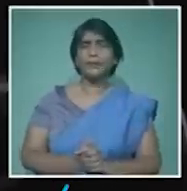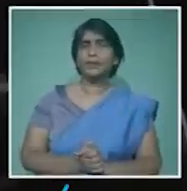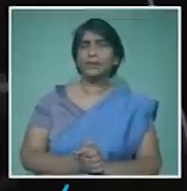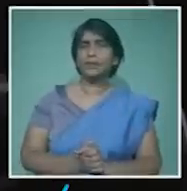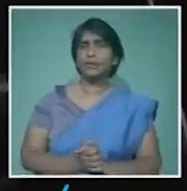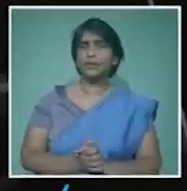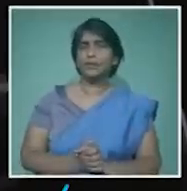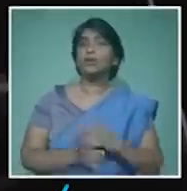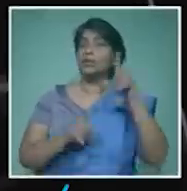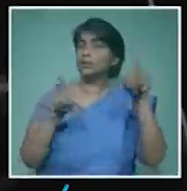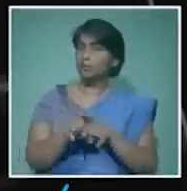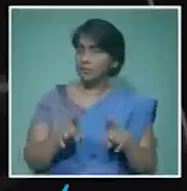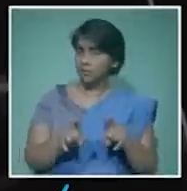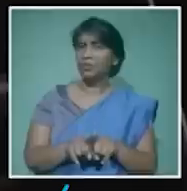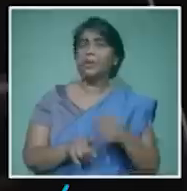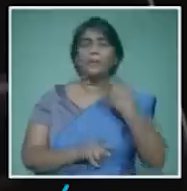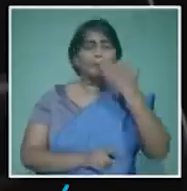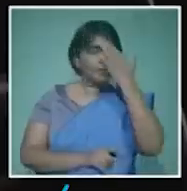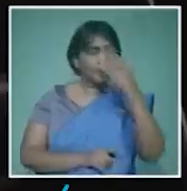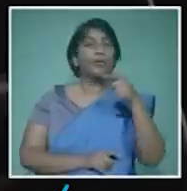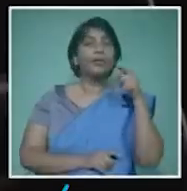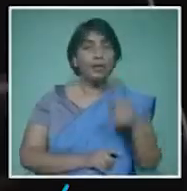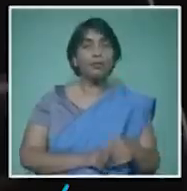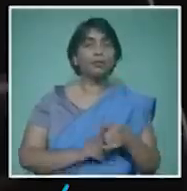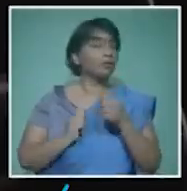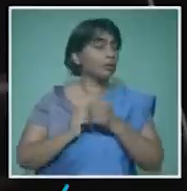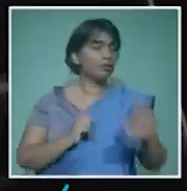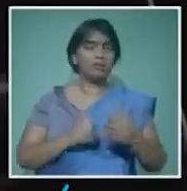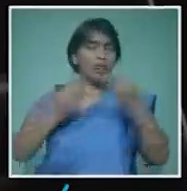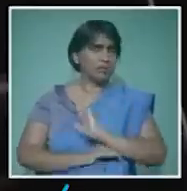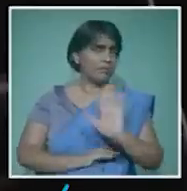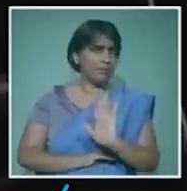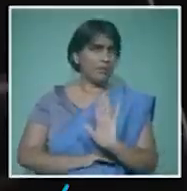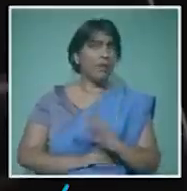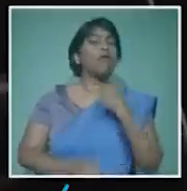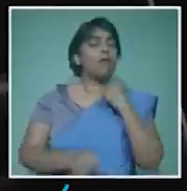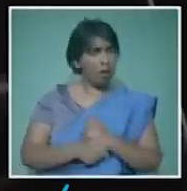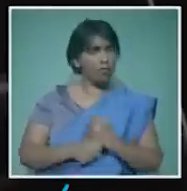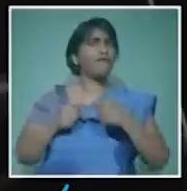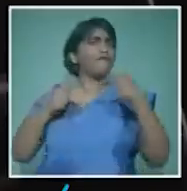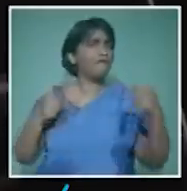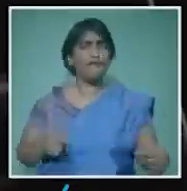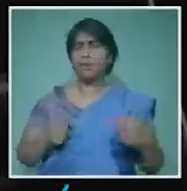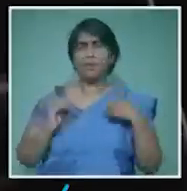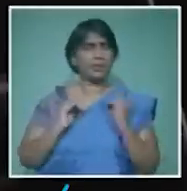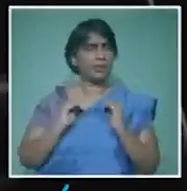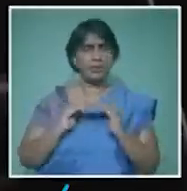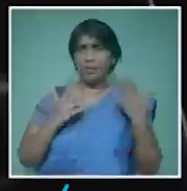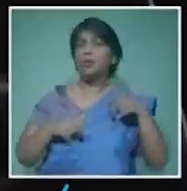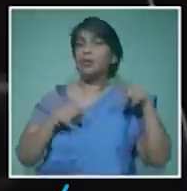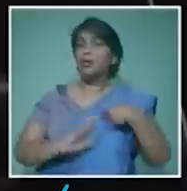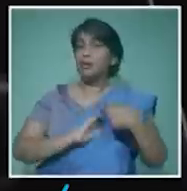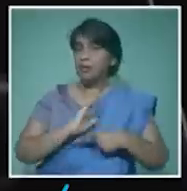නියෝජ්‍ය කතානායකතුමනි ඒ නිසා කරුණා කරලා මේ ප්‍රවණතාවයට වැඩෙන්න දෙන්න එපා. ආණ්ඩුවේද විපක්ෂයේද කියලා අදාළ නෑ. මේ